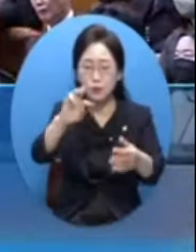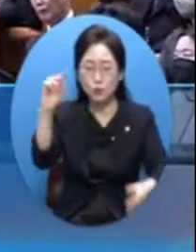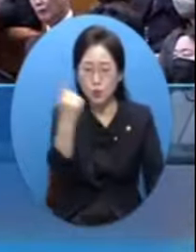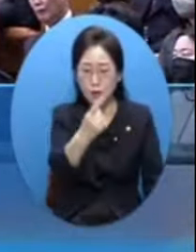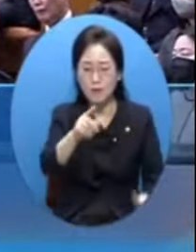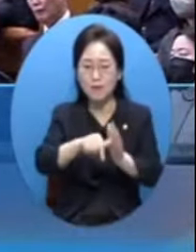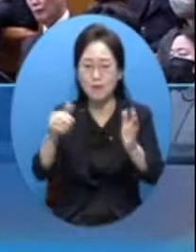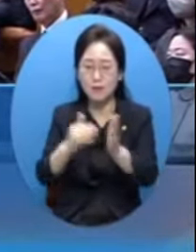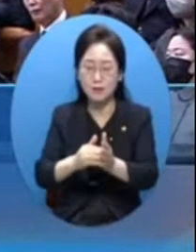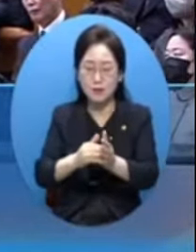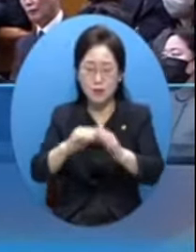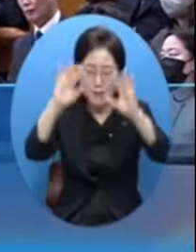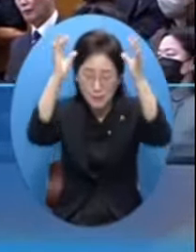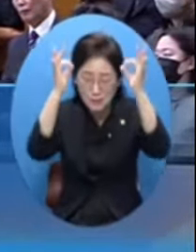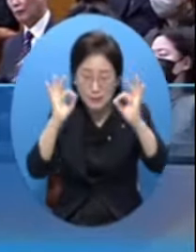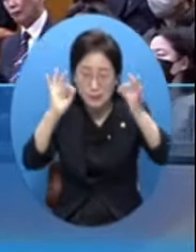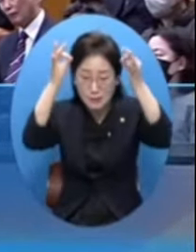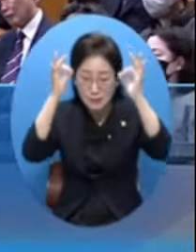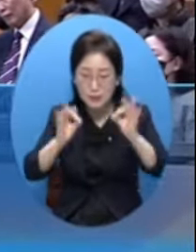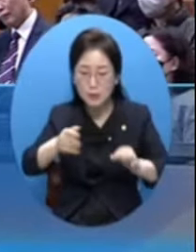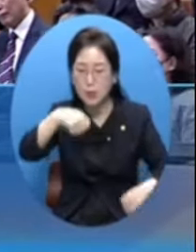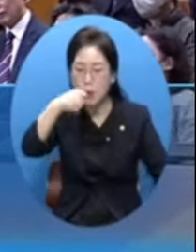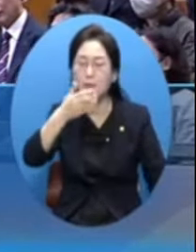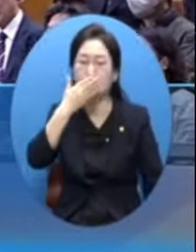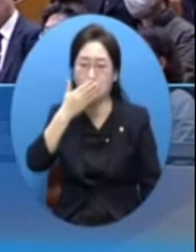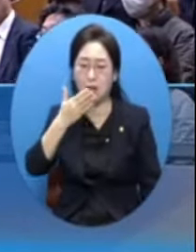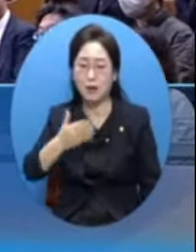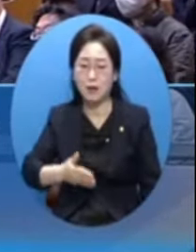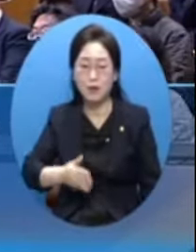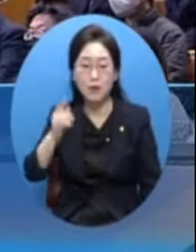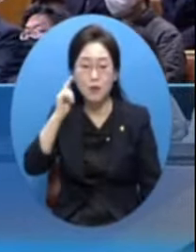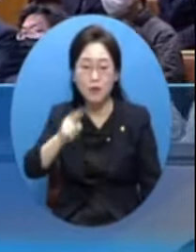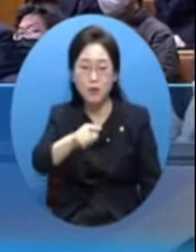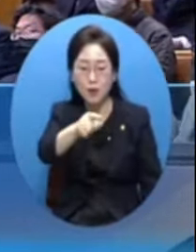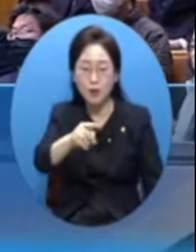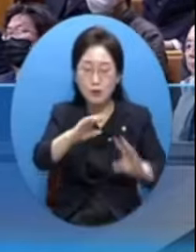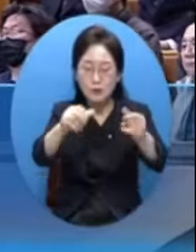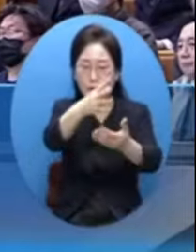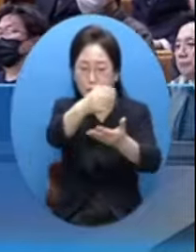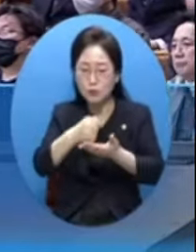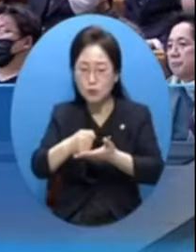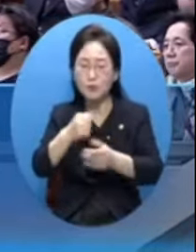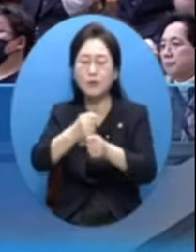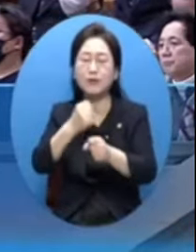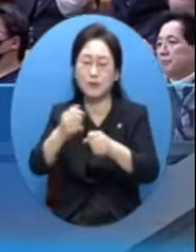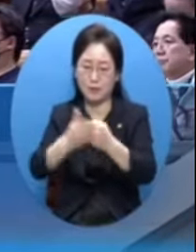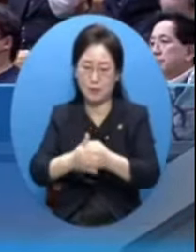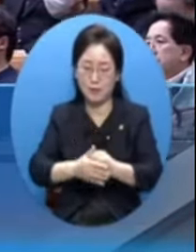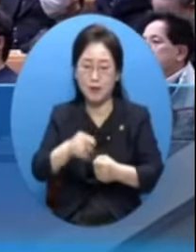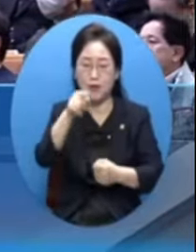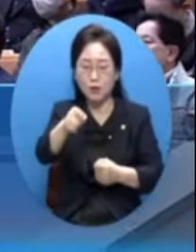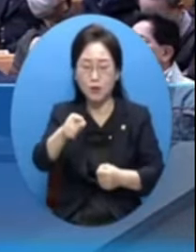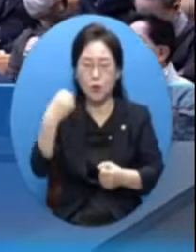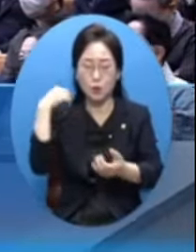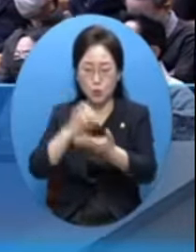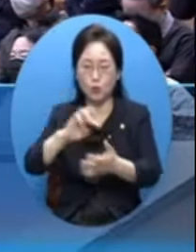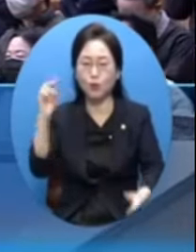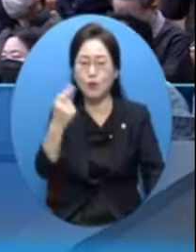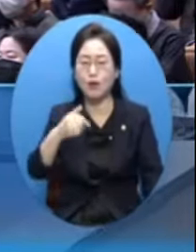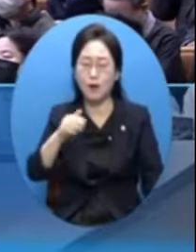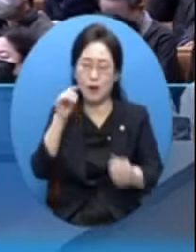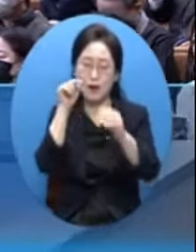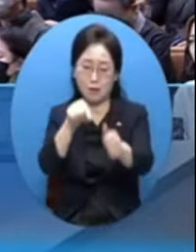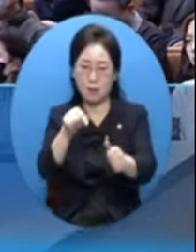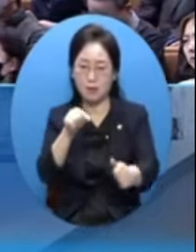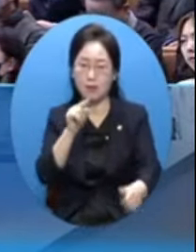때까지 얼굴에 땀을 흘려야 먹을 것을 먹으리니 내가 그것에서 취함을 입었음이라 너는 흙이니 흙으로 돌아갈 것이니라